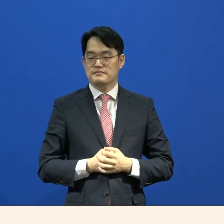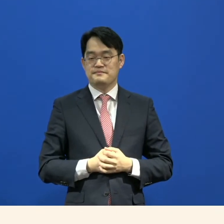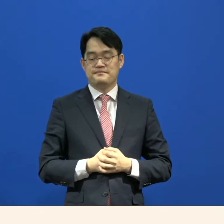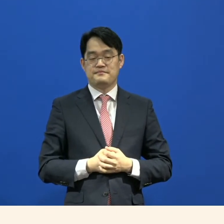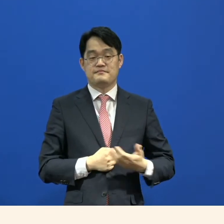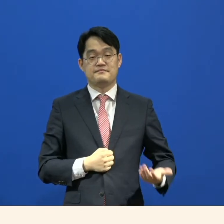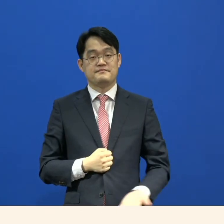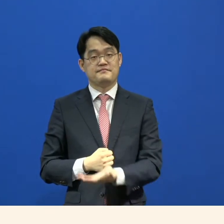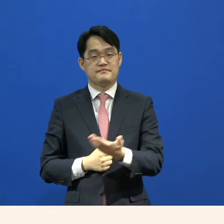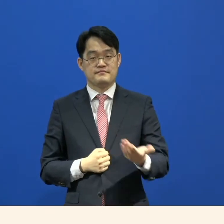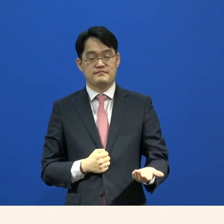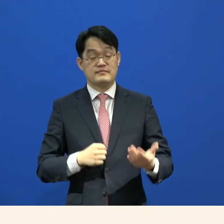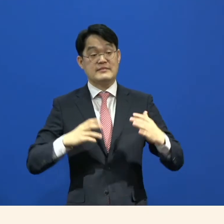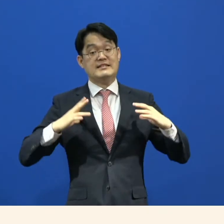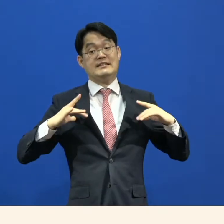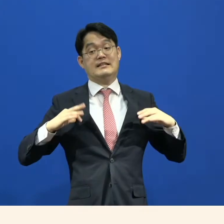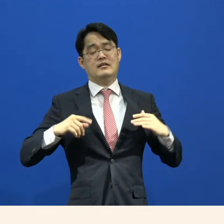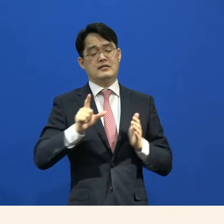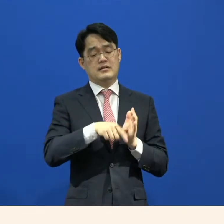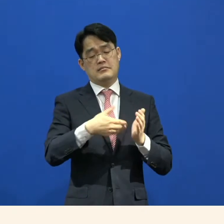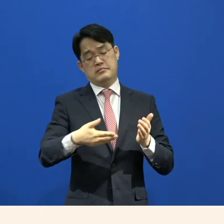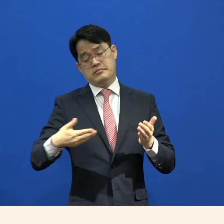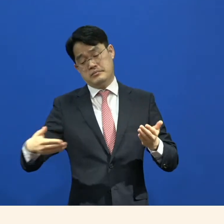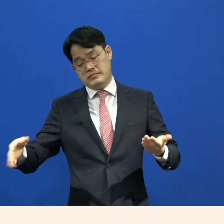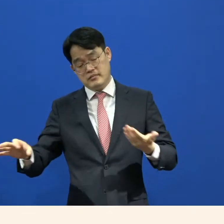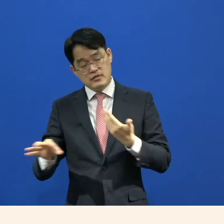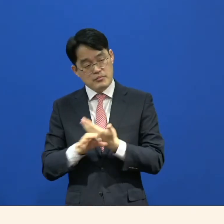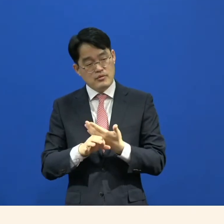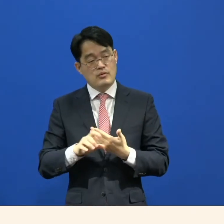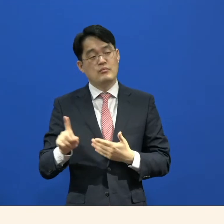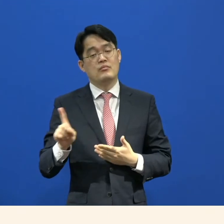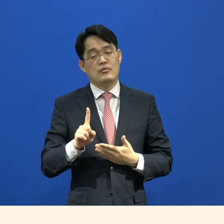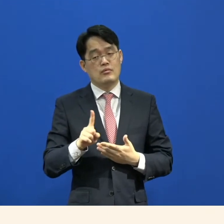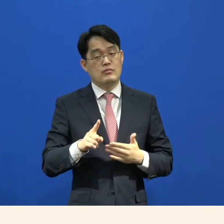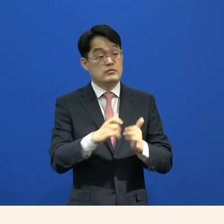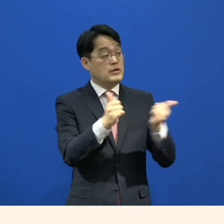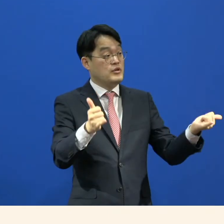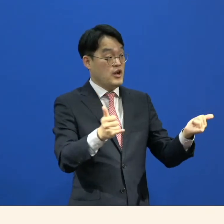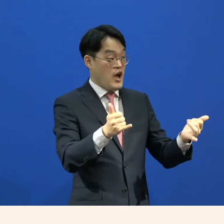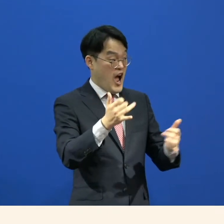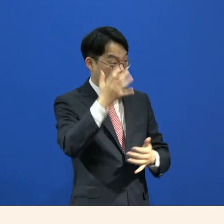여러분, 자랑이 그렇습니다. 시간이 지나면 아무도 기억해 주지 않습니다.